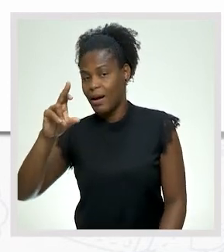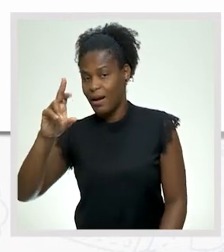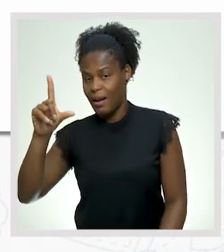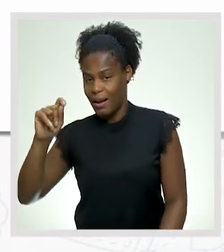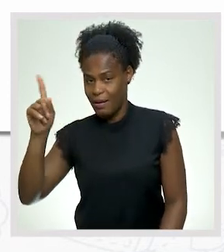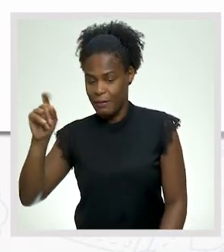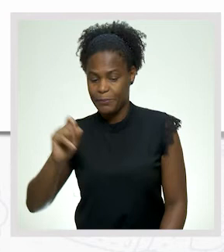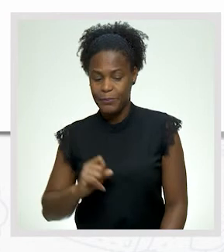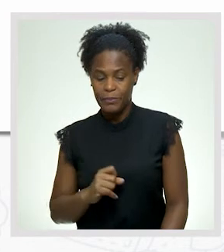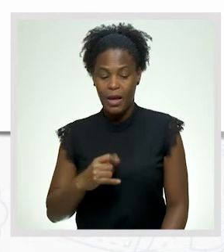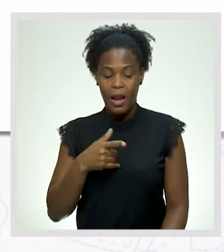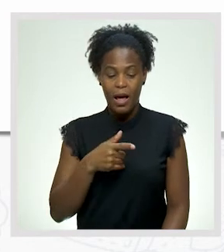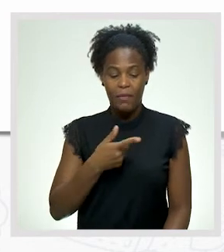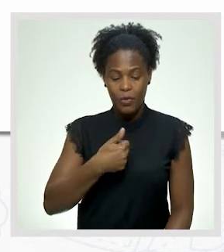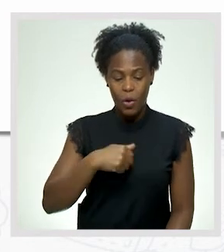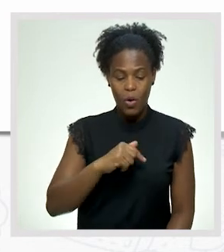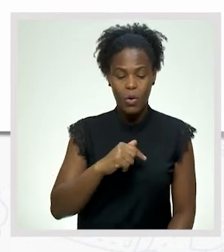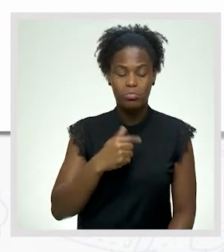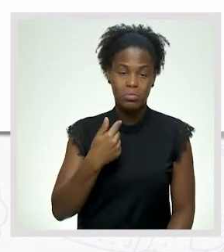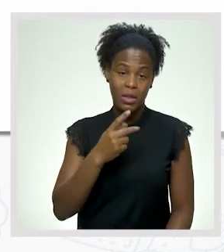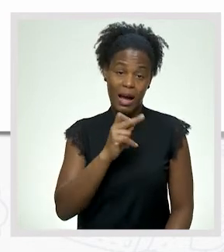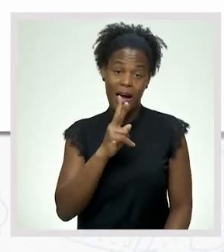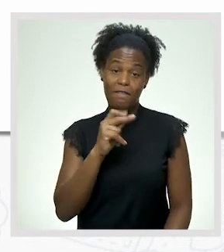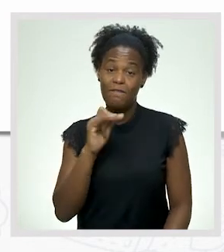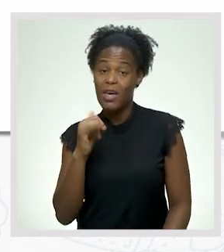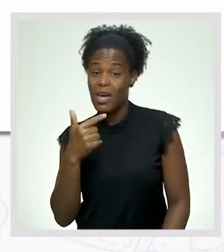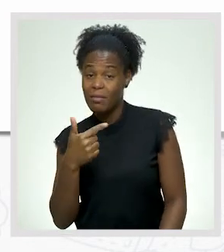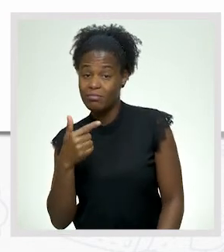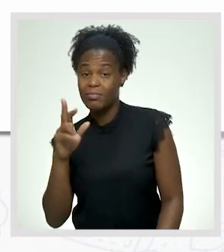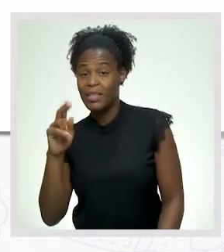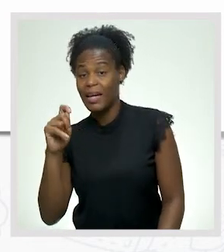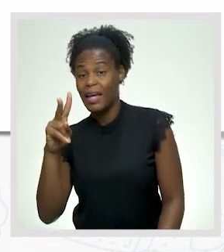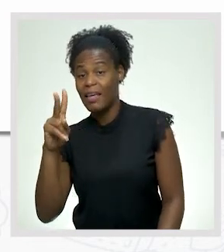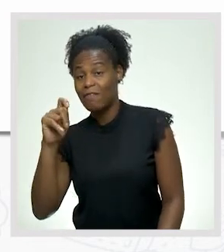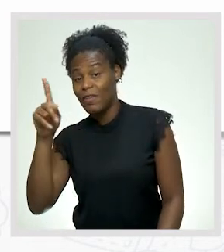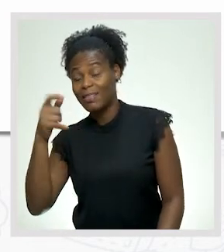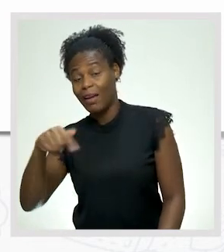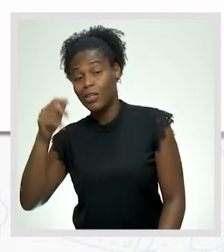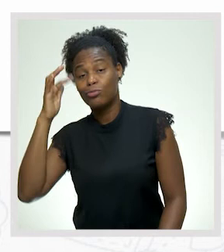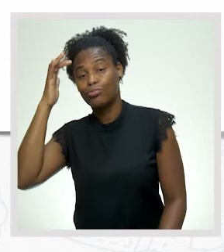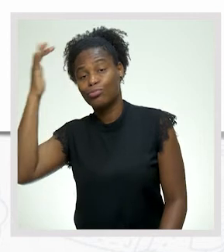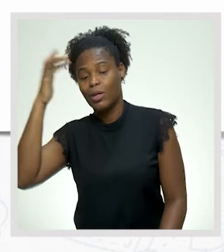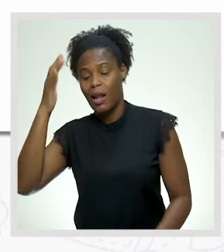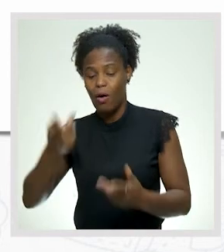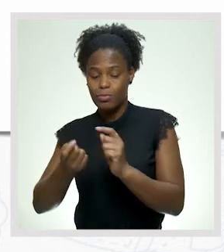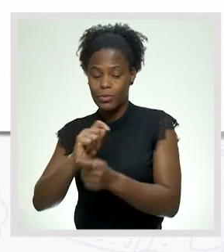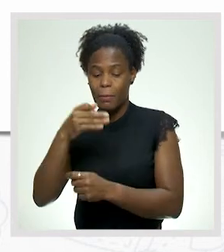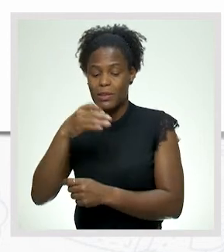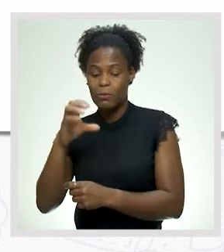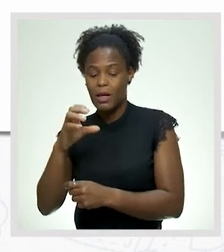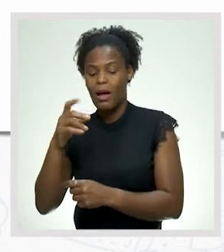Et là, nous avons on avait rêvé et au passé composé, on